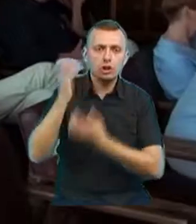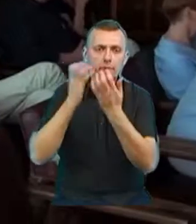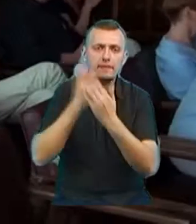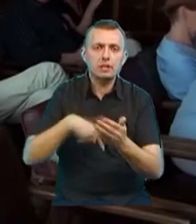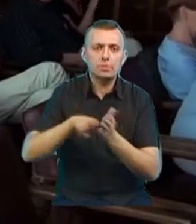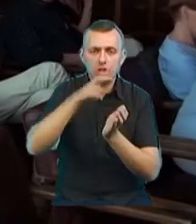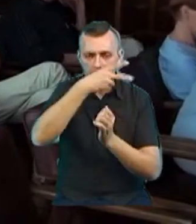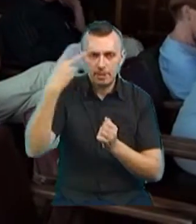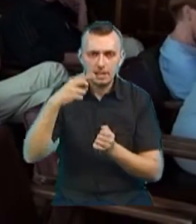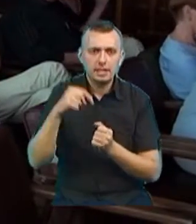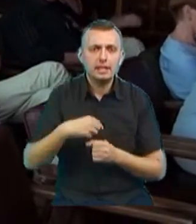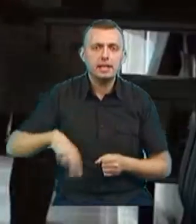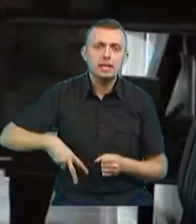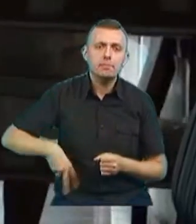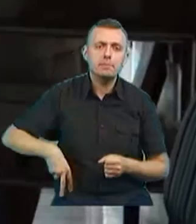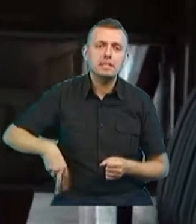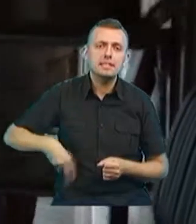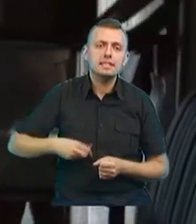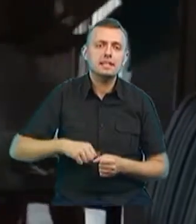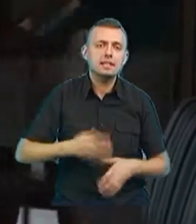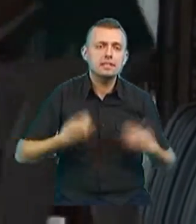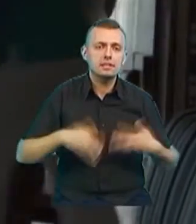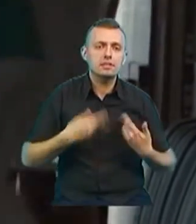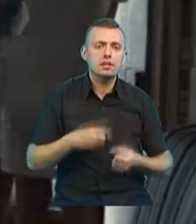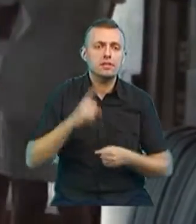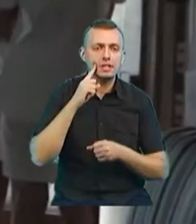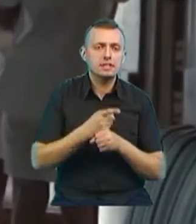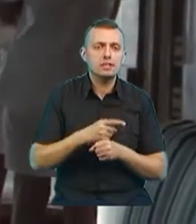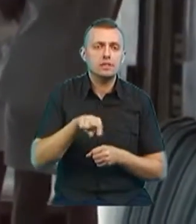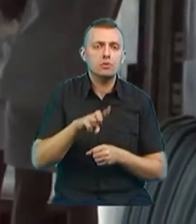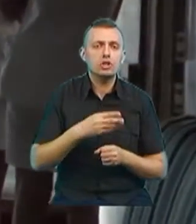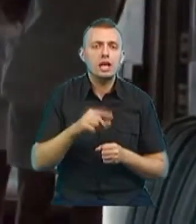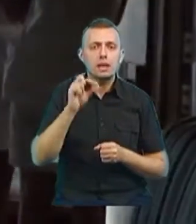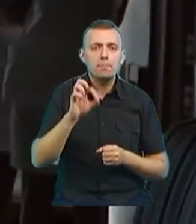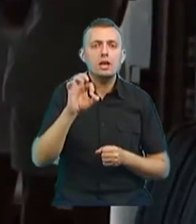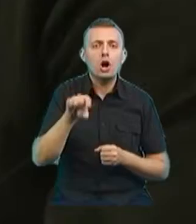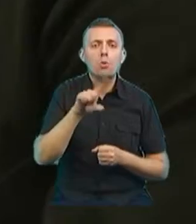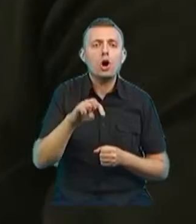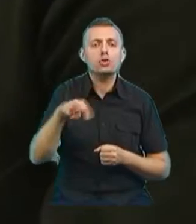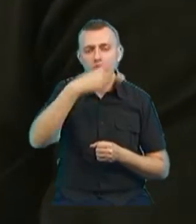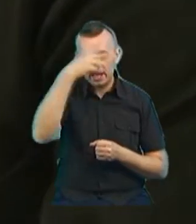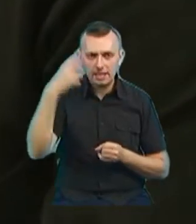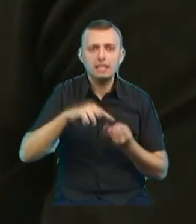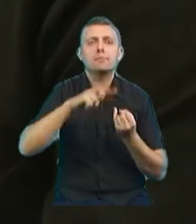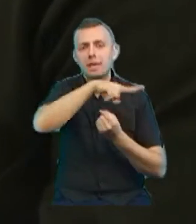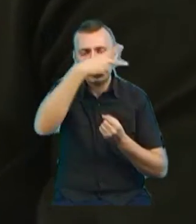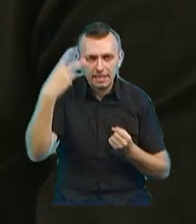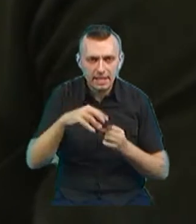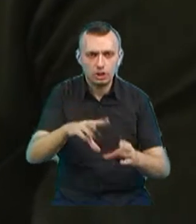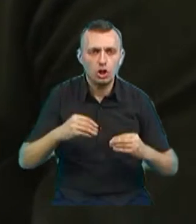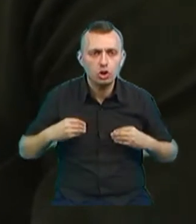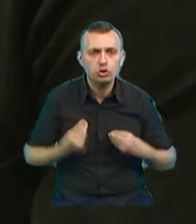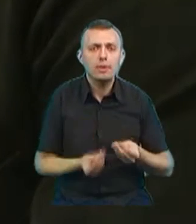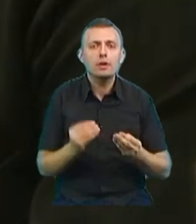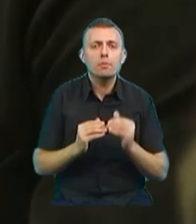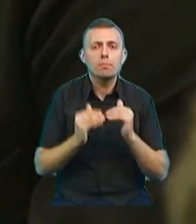Zgodnie z decyzją ministra zdrowia, położne i pielęgniarki otrzymają podwyżki o 300 zł. Pomimo dodatniego wyniku za wrzesień powiatowa opozycja nie była